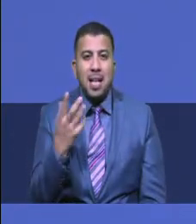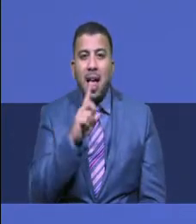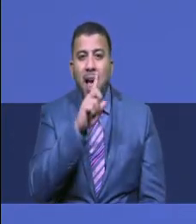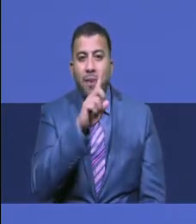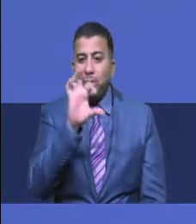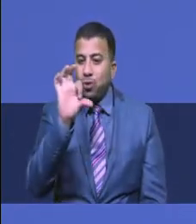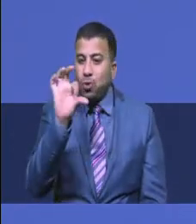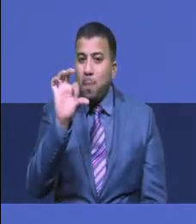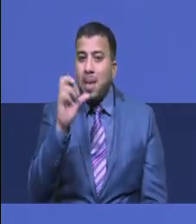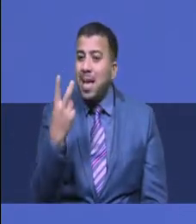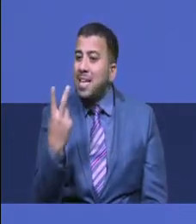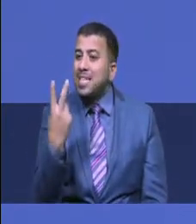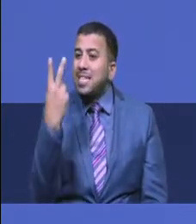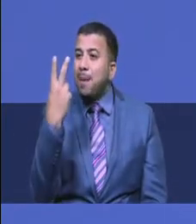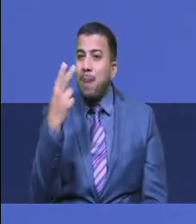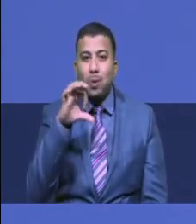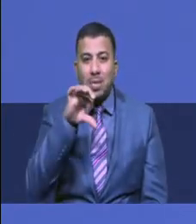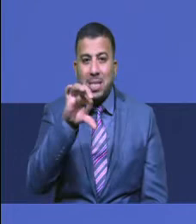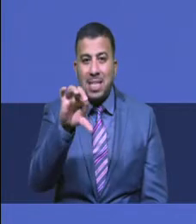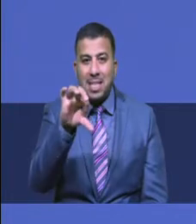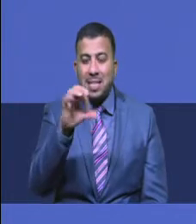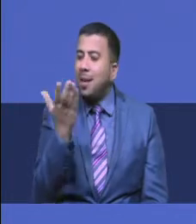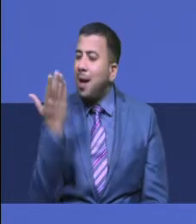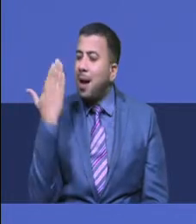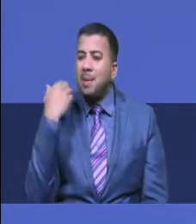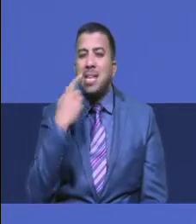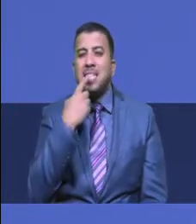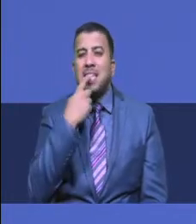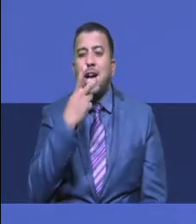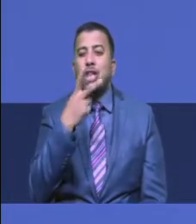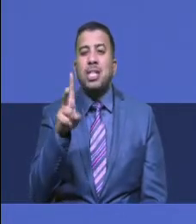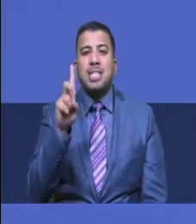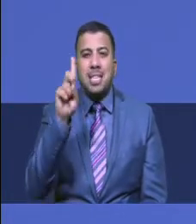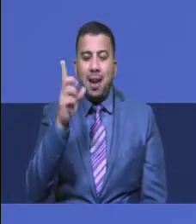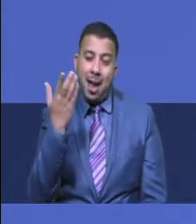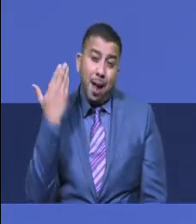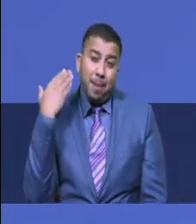97، أي قبل 20 سنة،